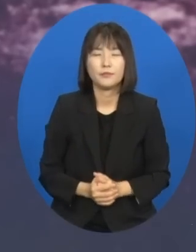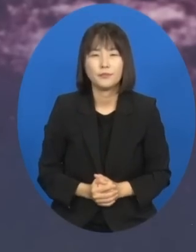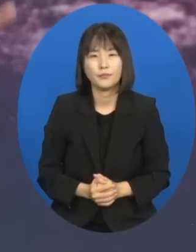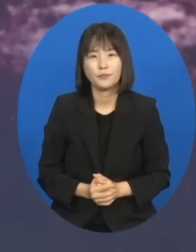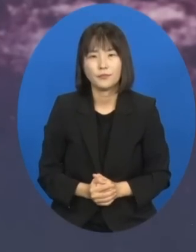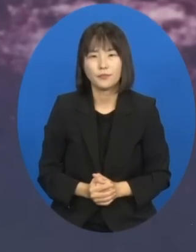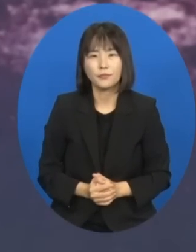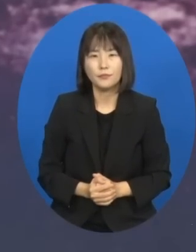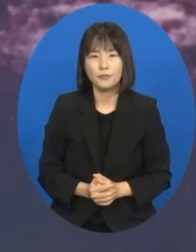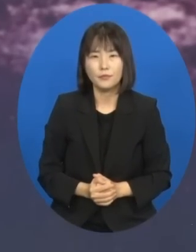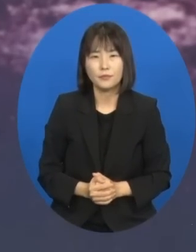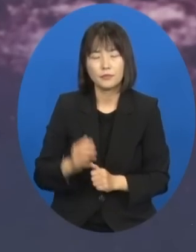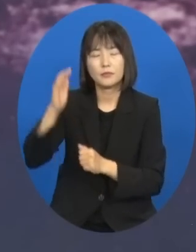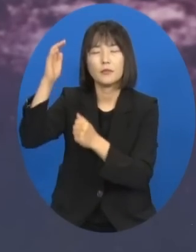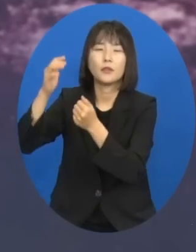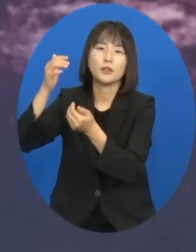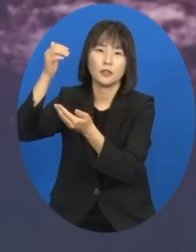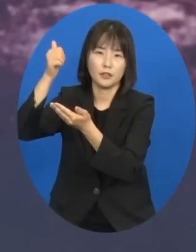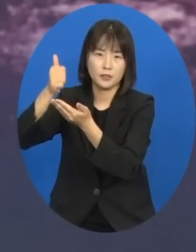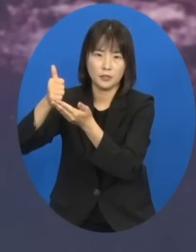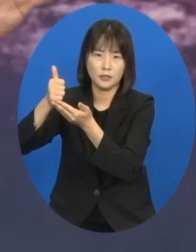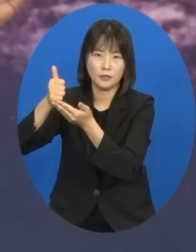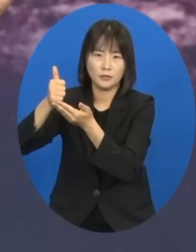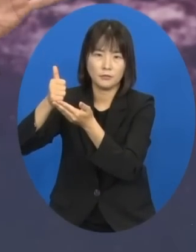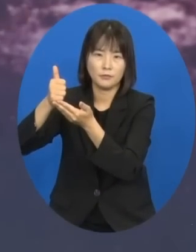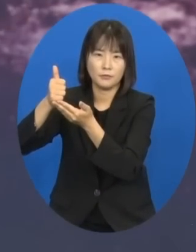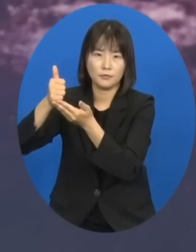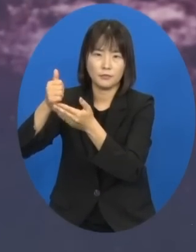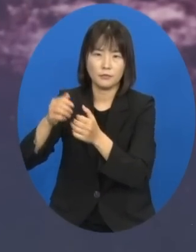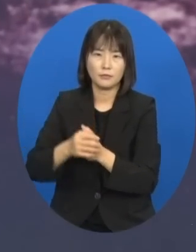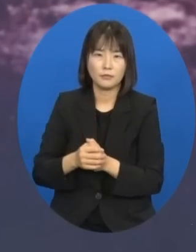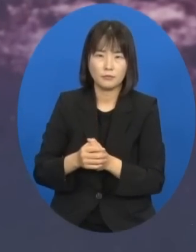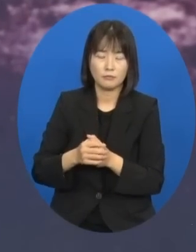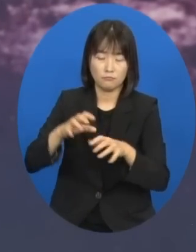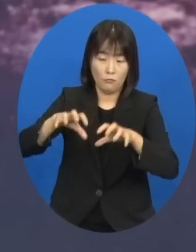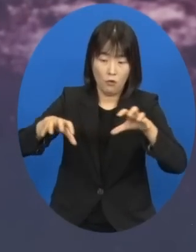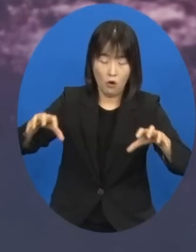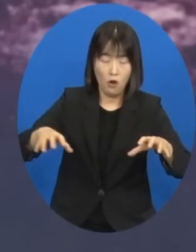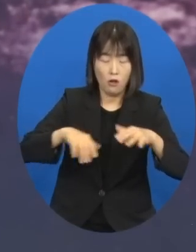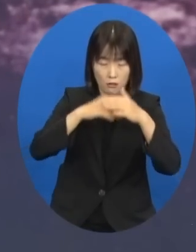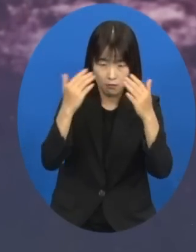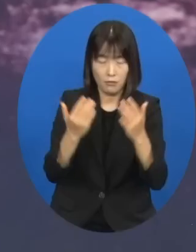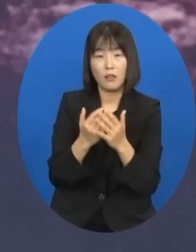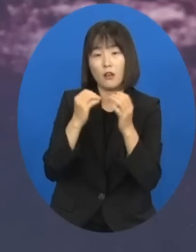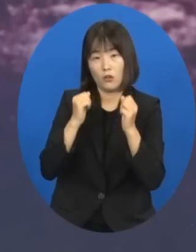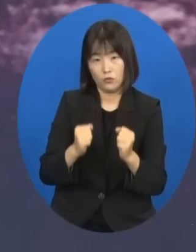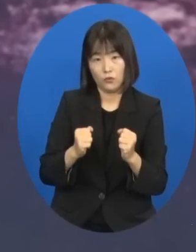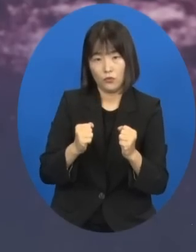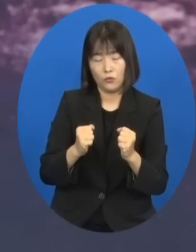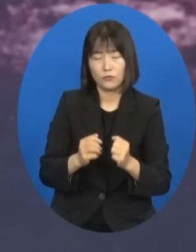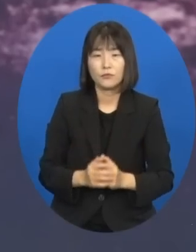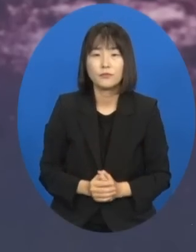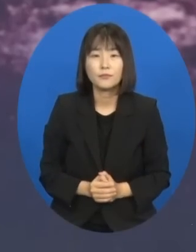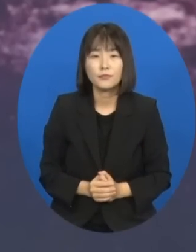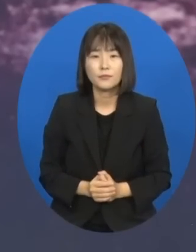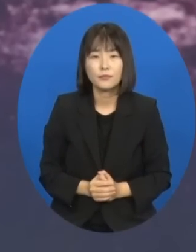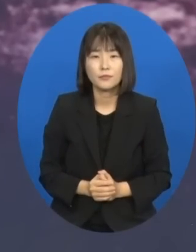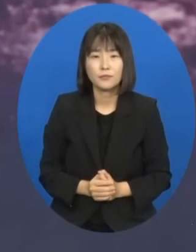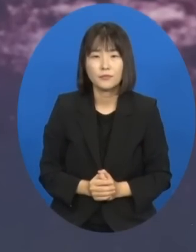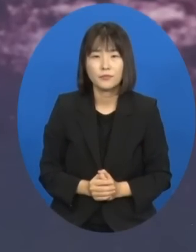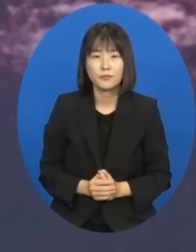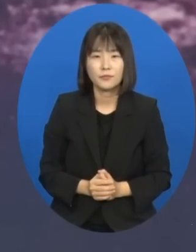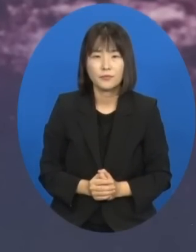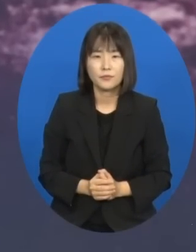돼요. 하나님은요 어디서나 다 계시죠. 안 계신 곳이 없습니다. 그렇다고 해서